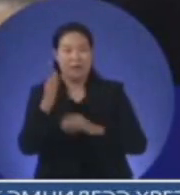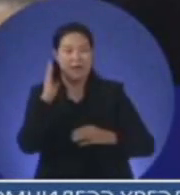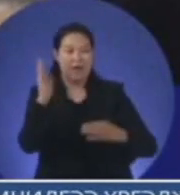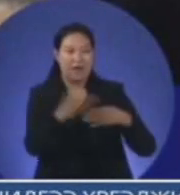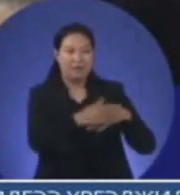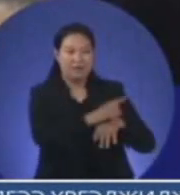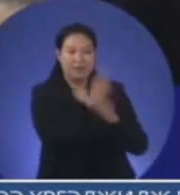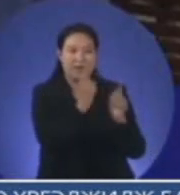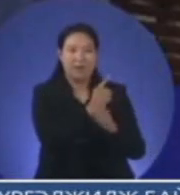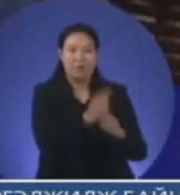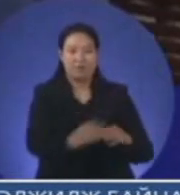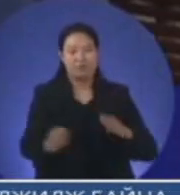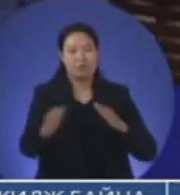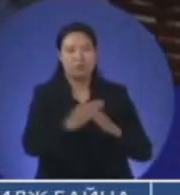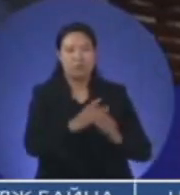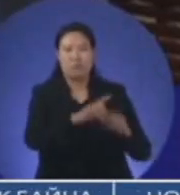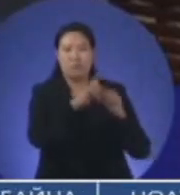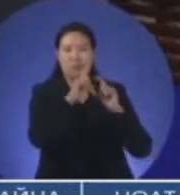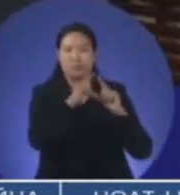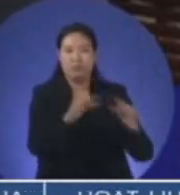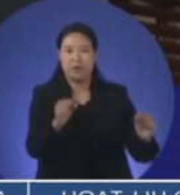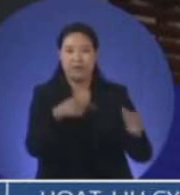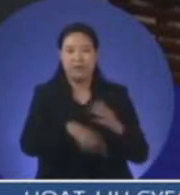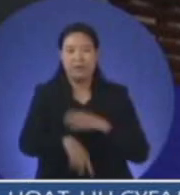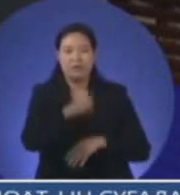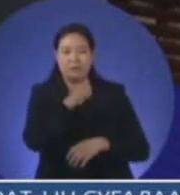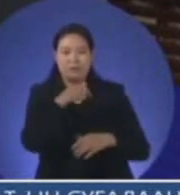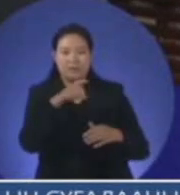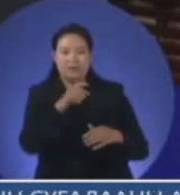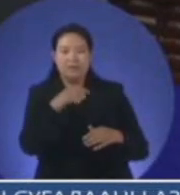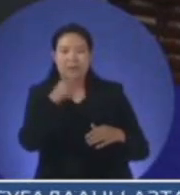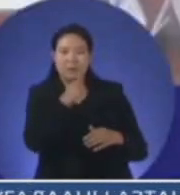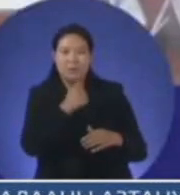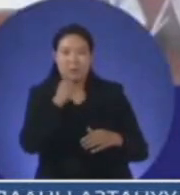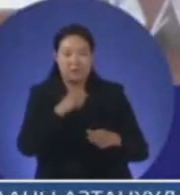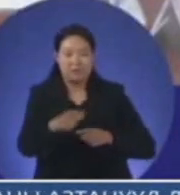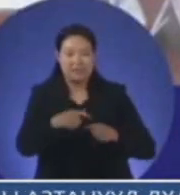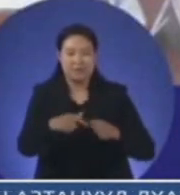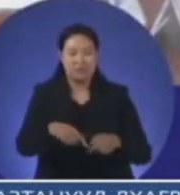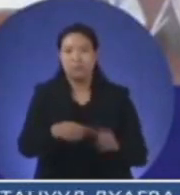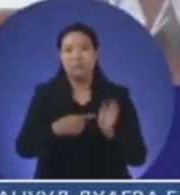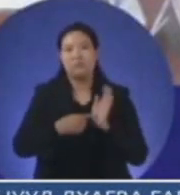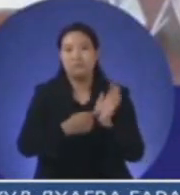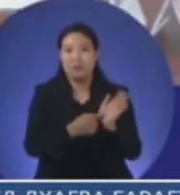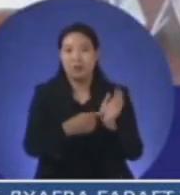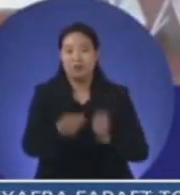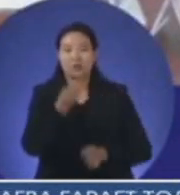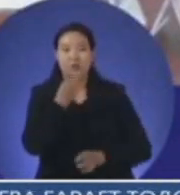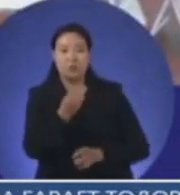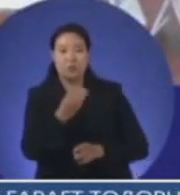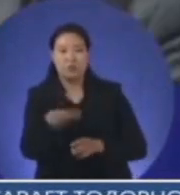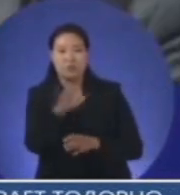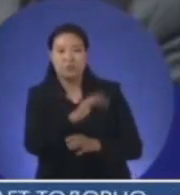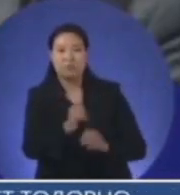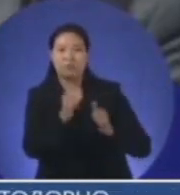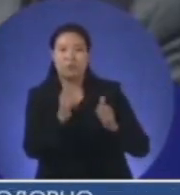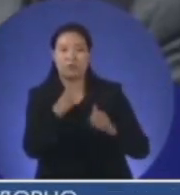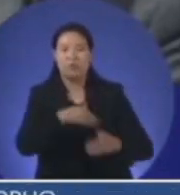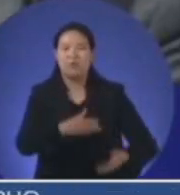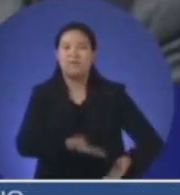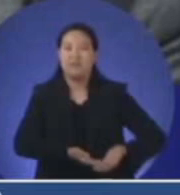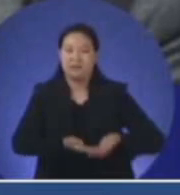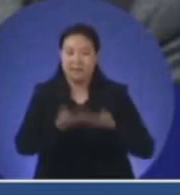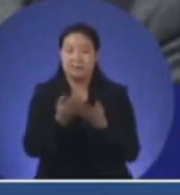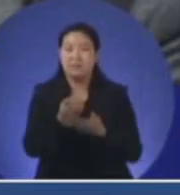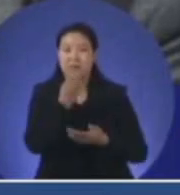гинт хэргийг таслан зогсоох, далд эдийн засгийг ил тод болгох, шударга ёсны төлөөх тэмцлийг бүх талаар нь дэмжинэ гэдгээ илэрхийлсэн